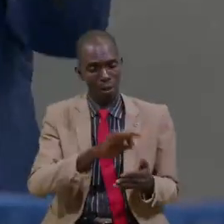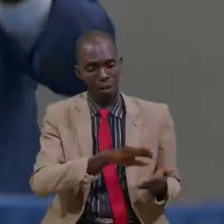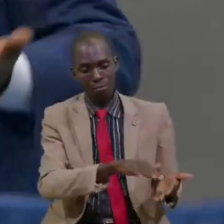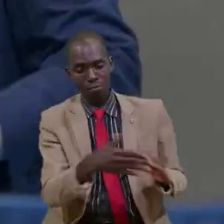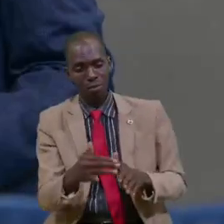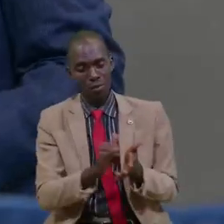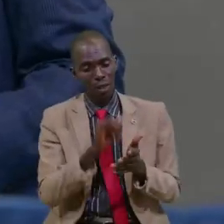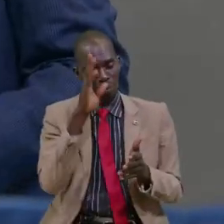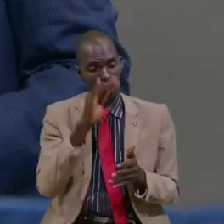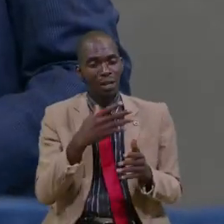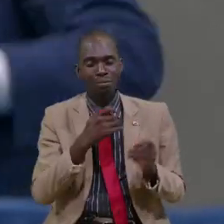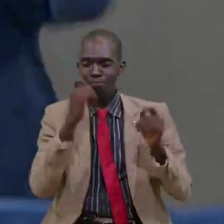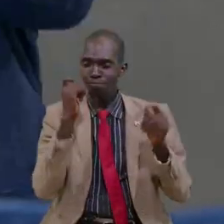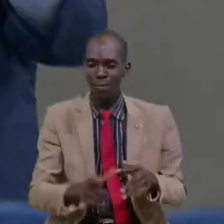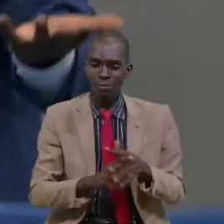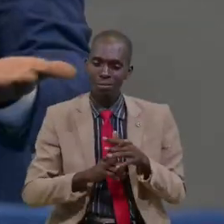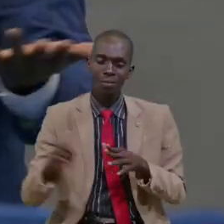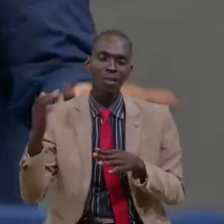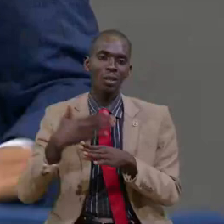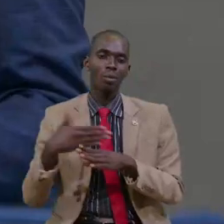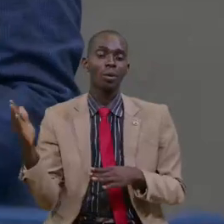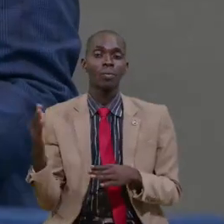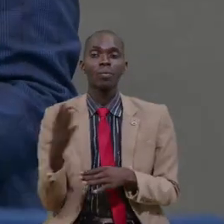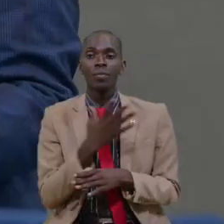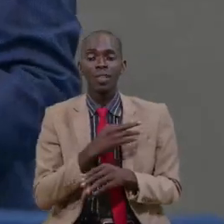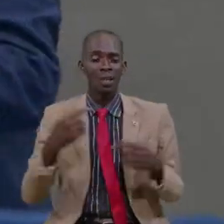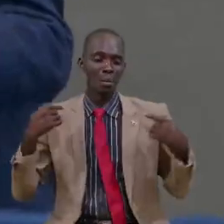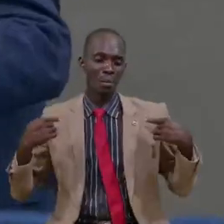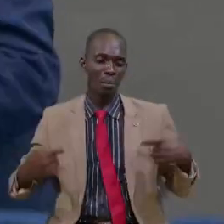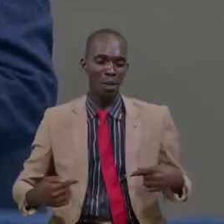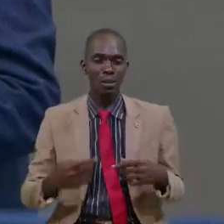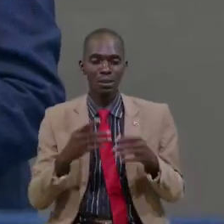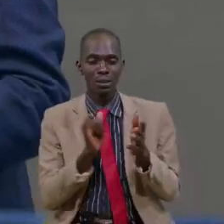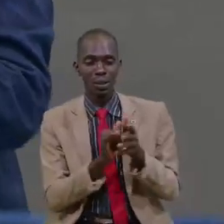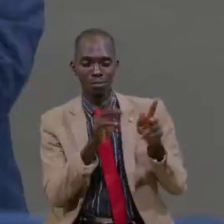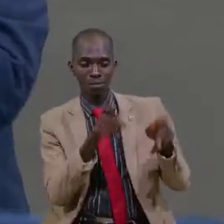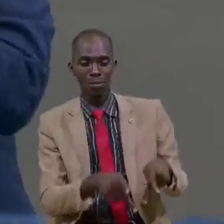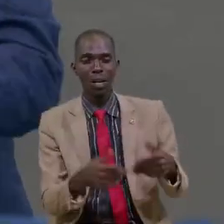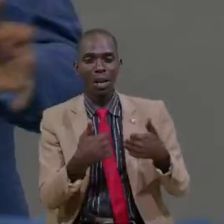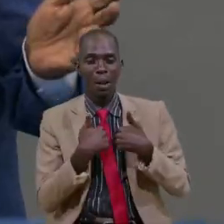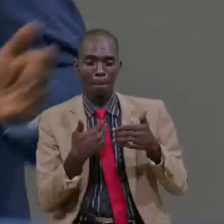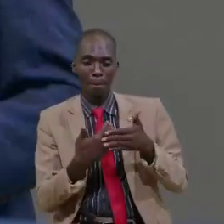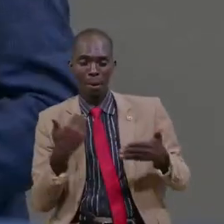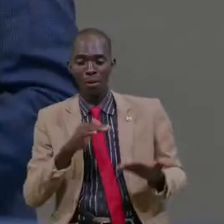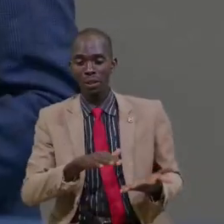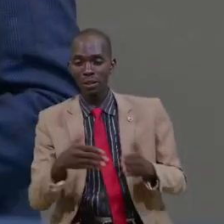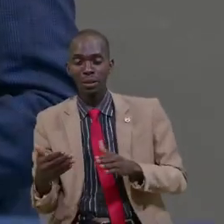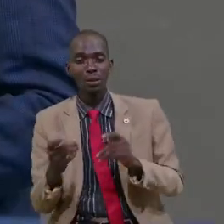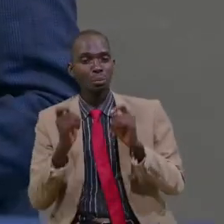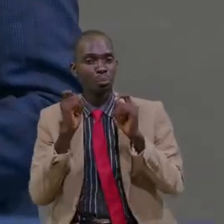tombe instantanément a disparu. Et les douleurs qu'il avait avant de